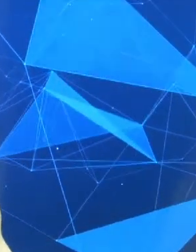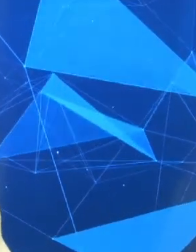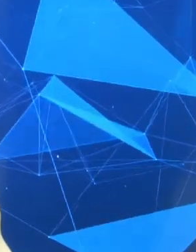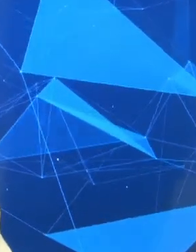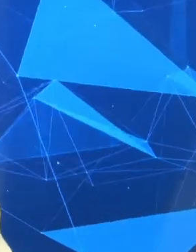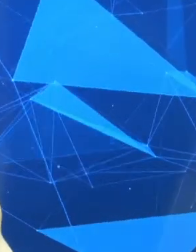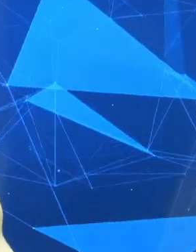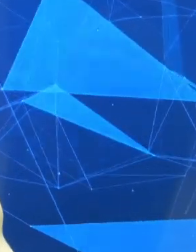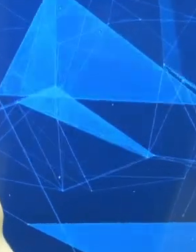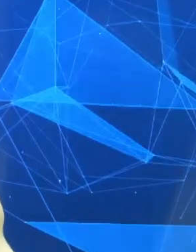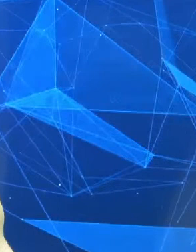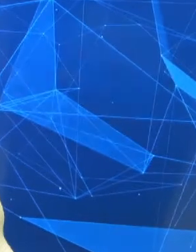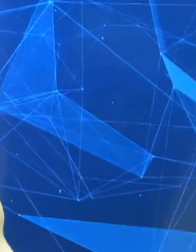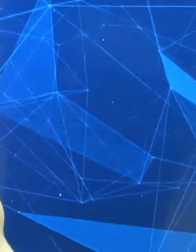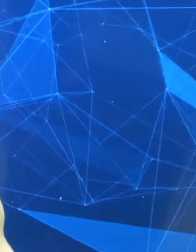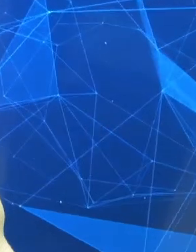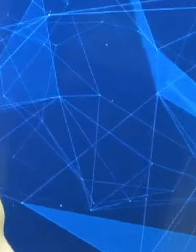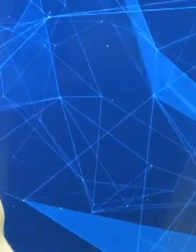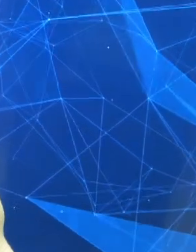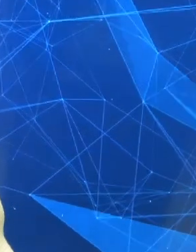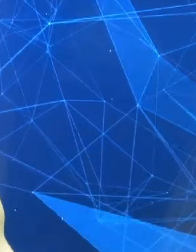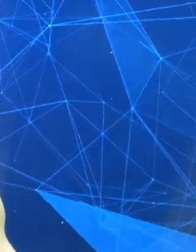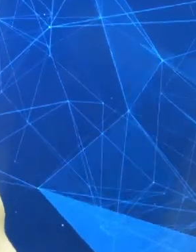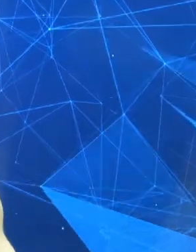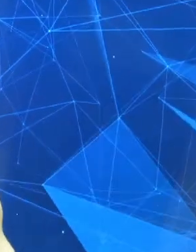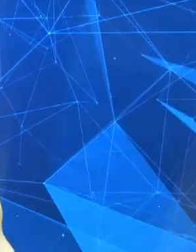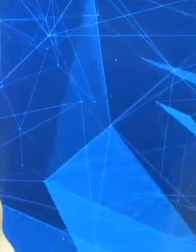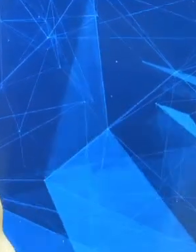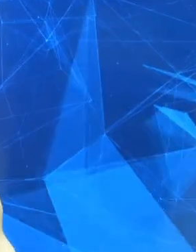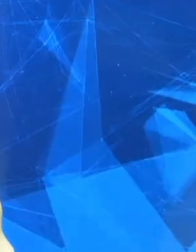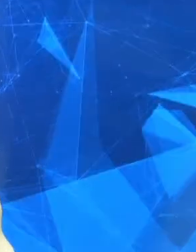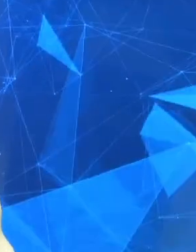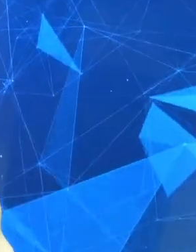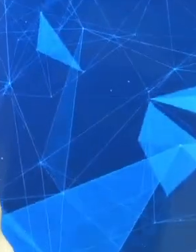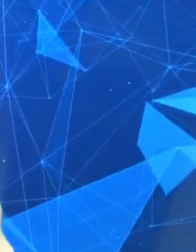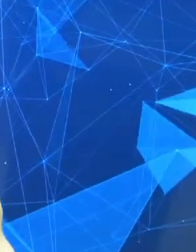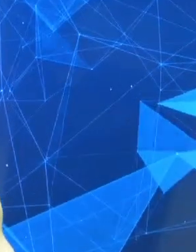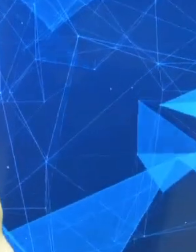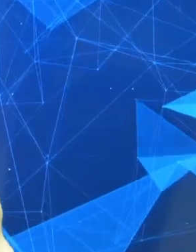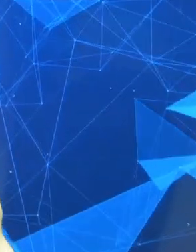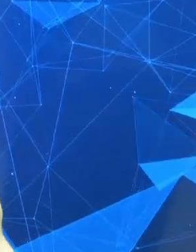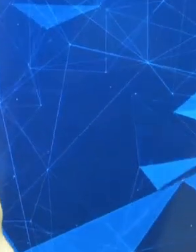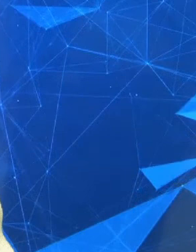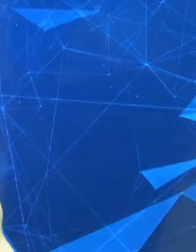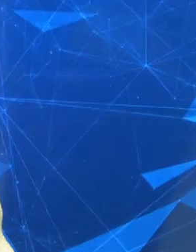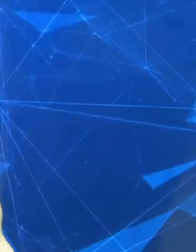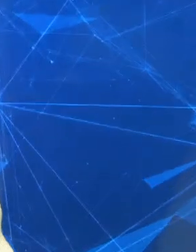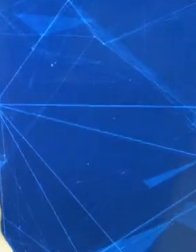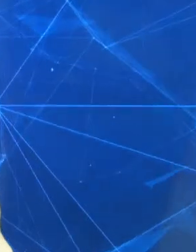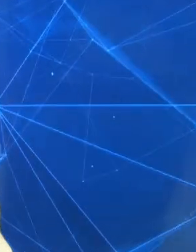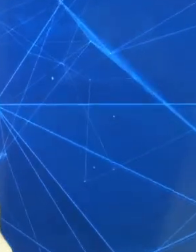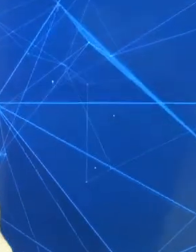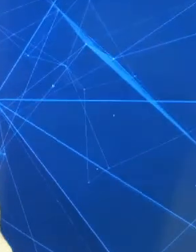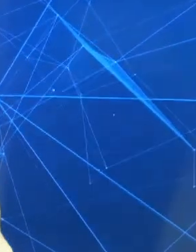της κυβέρνησης όσον αφορά το άνοιγμα των δραστηριοτήτων, όπου αυτό είναι εφικτό, αλλά και για την πορεία των